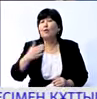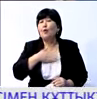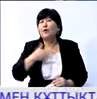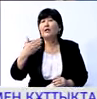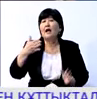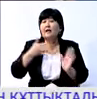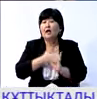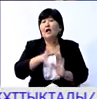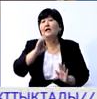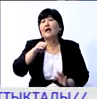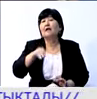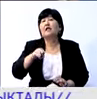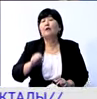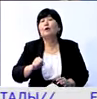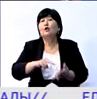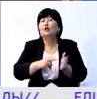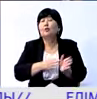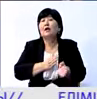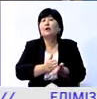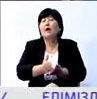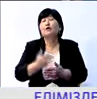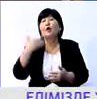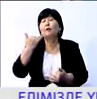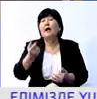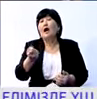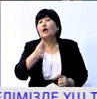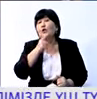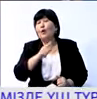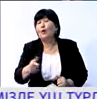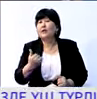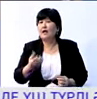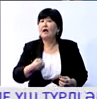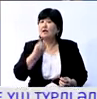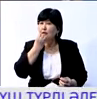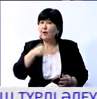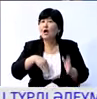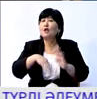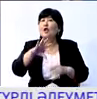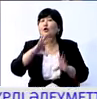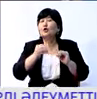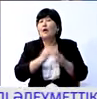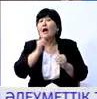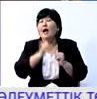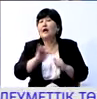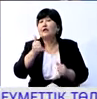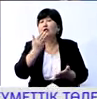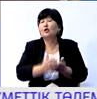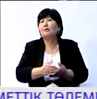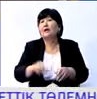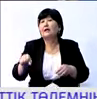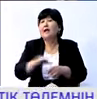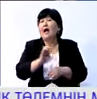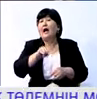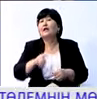отырып, стартап жобаларға бағыттауды мақсат еттік. Аз уақыт болса да әжептәуір нәтиже бар. Әр сенбі сайын қаққан